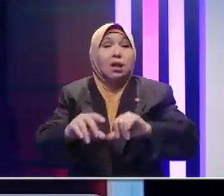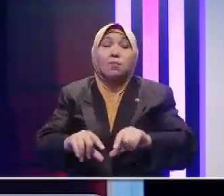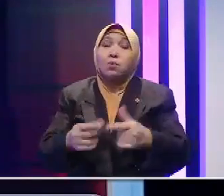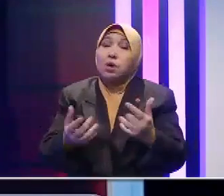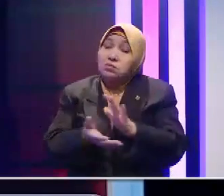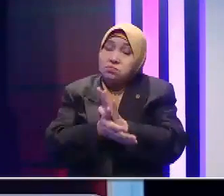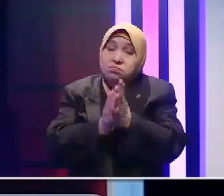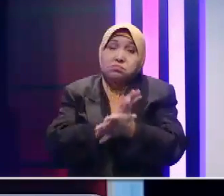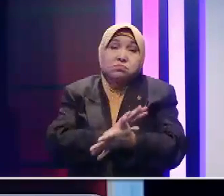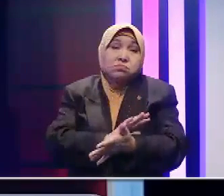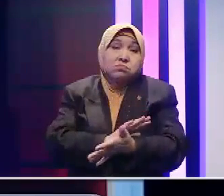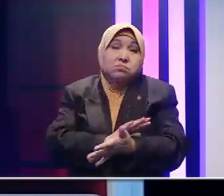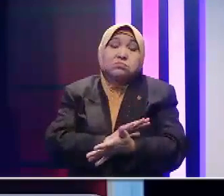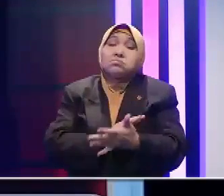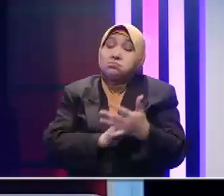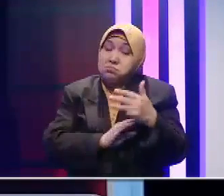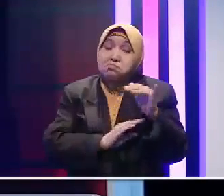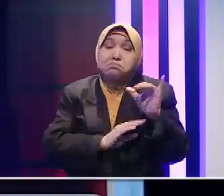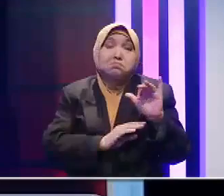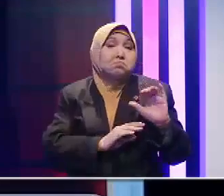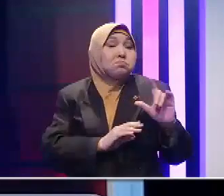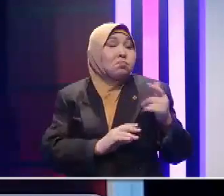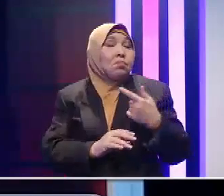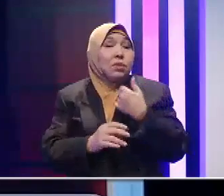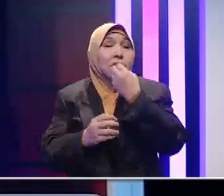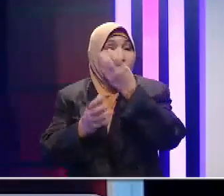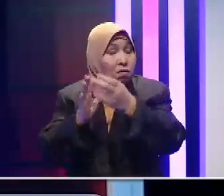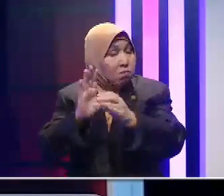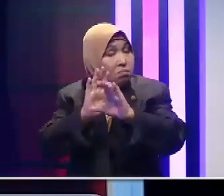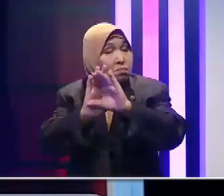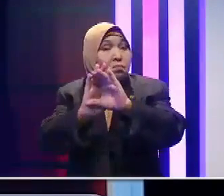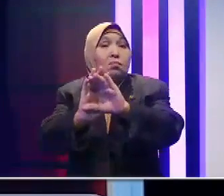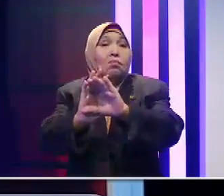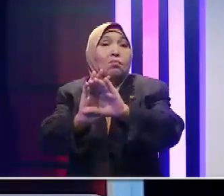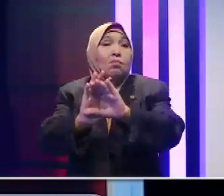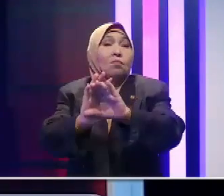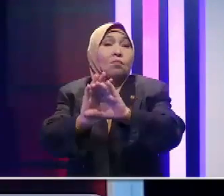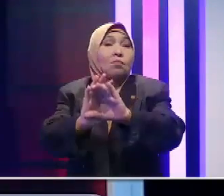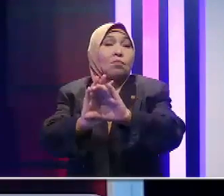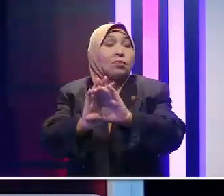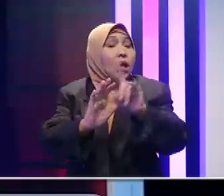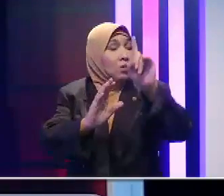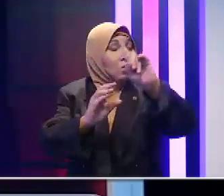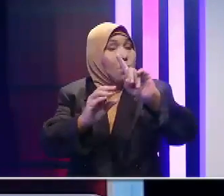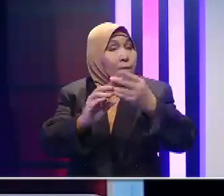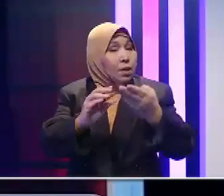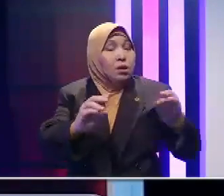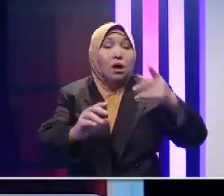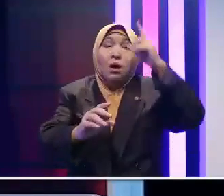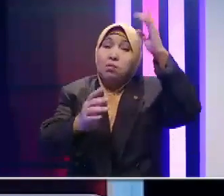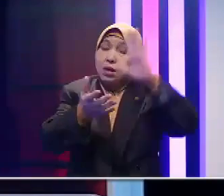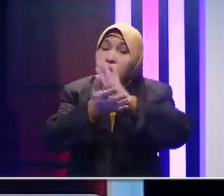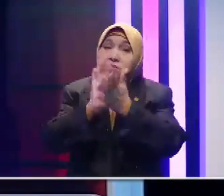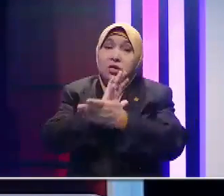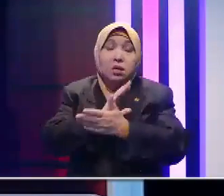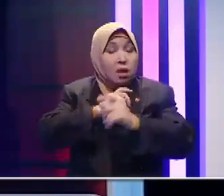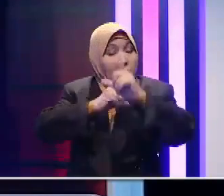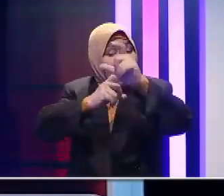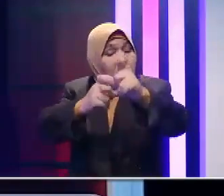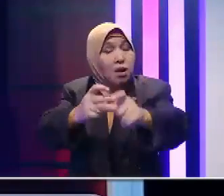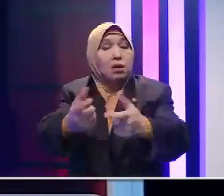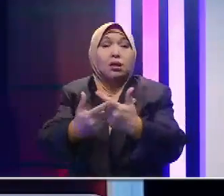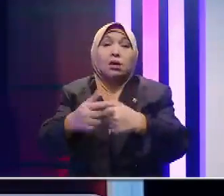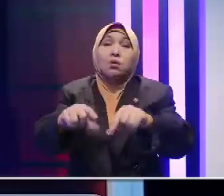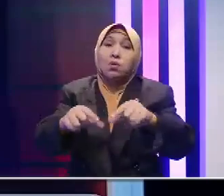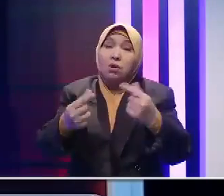ni ialah kita kata contoh, kita kata satu benda yang Allah nak jadikan mukjizatnya Al-Quran ini untuk